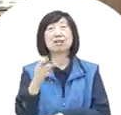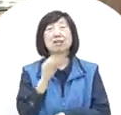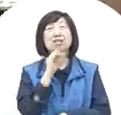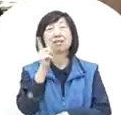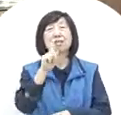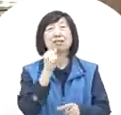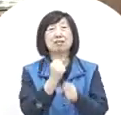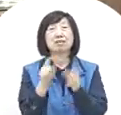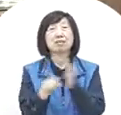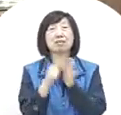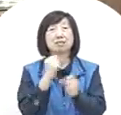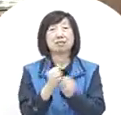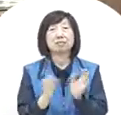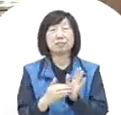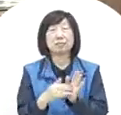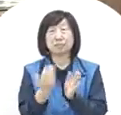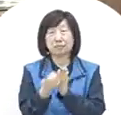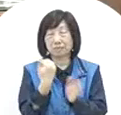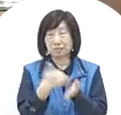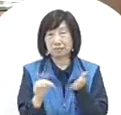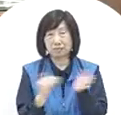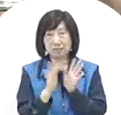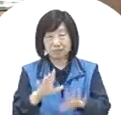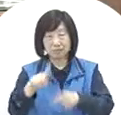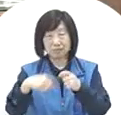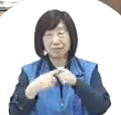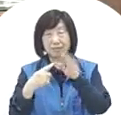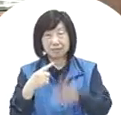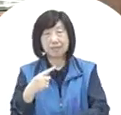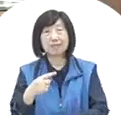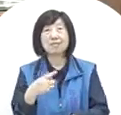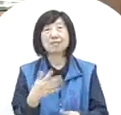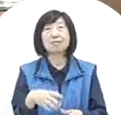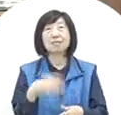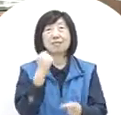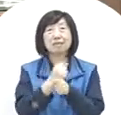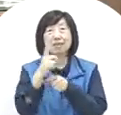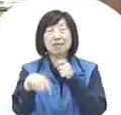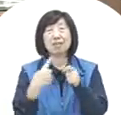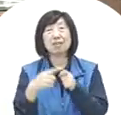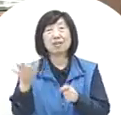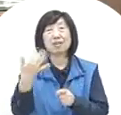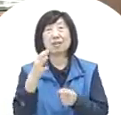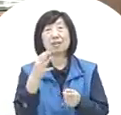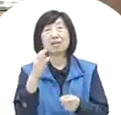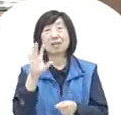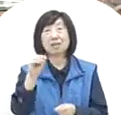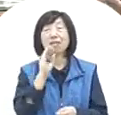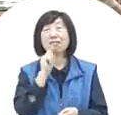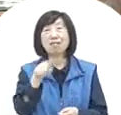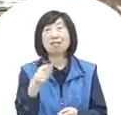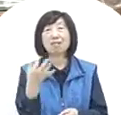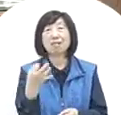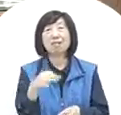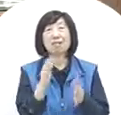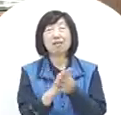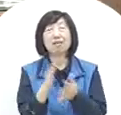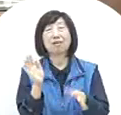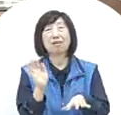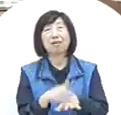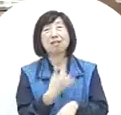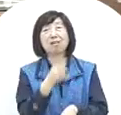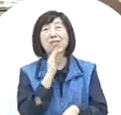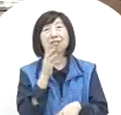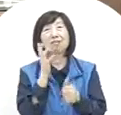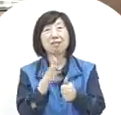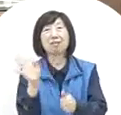完？ 这个预算本来就是到今年底，我们这今年底 你执行一年花了500万，市长本钱都没了啦，这点我连问过